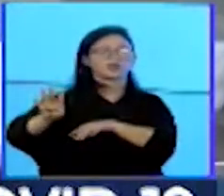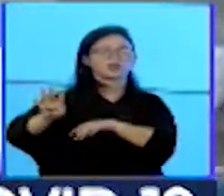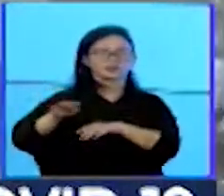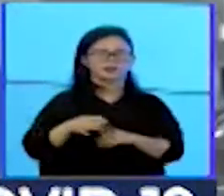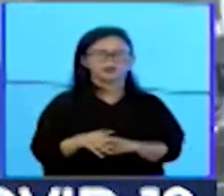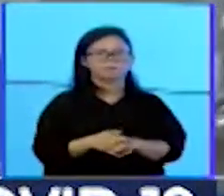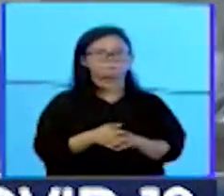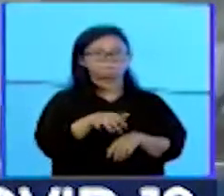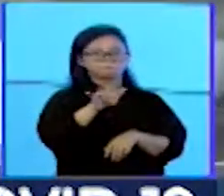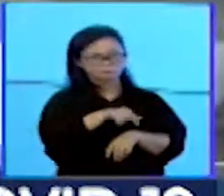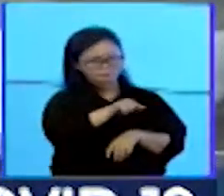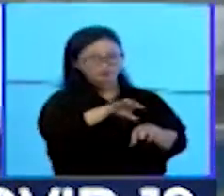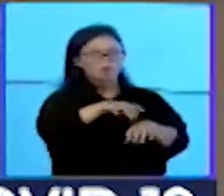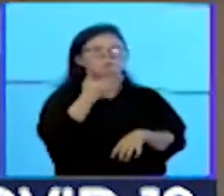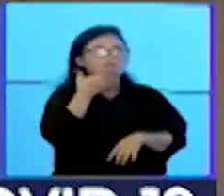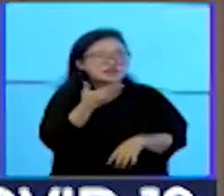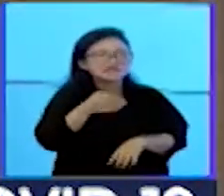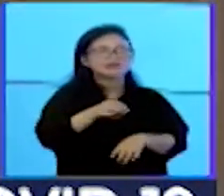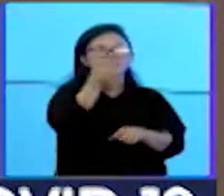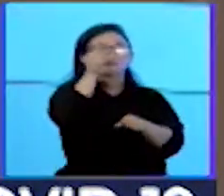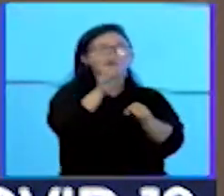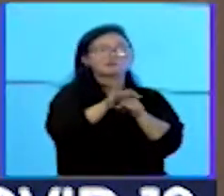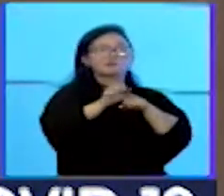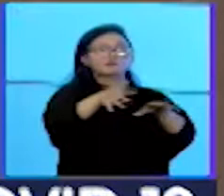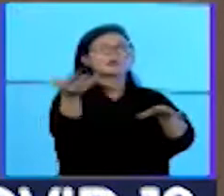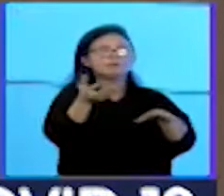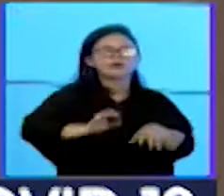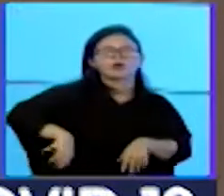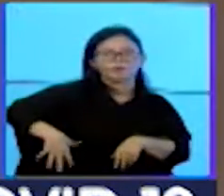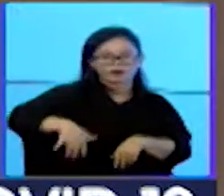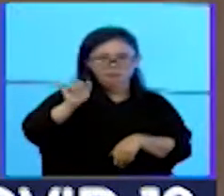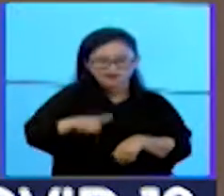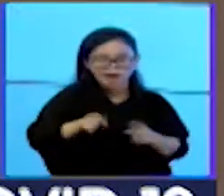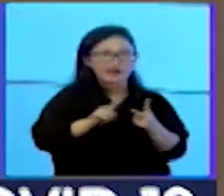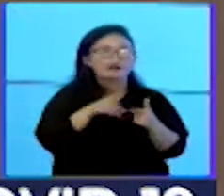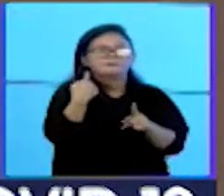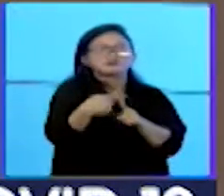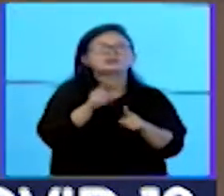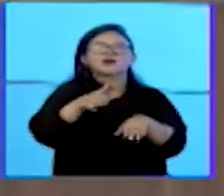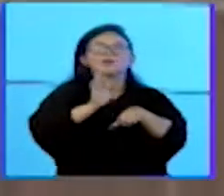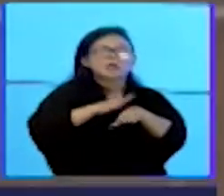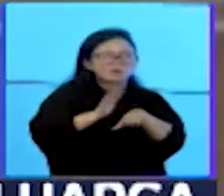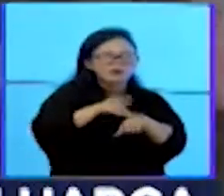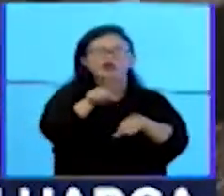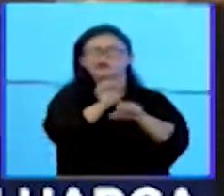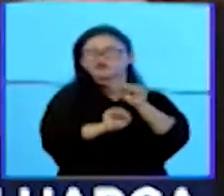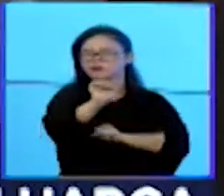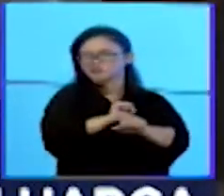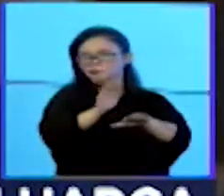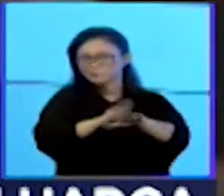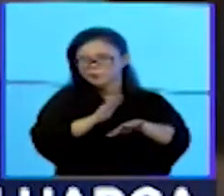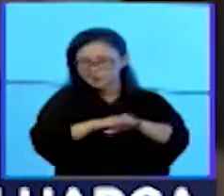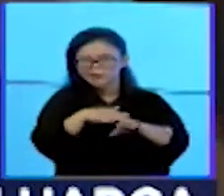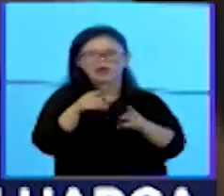Selain ancaman klaster keluarga, yang paling mengkhawatirkan jelang Hari Raya Galungan dan Kuningan yang dirayakan umat Hindu di Bali, adalah munculnya